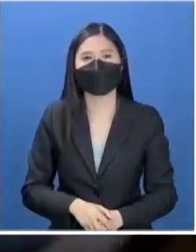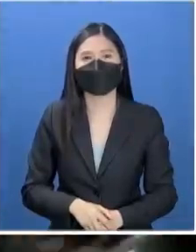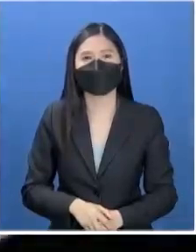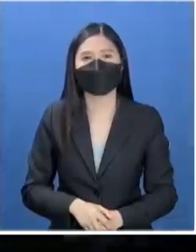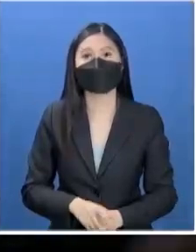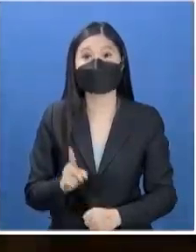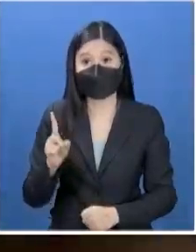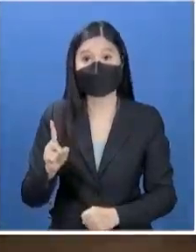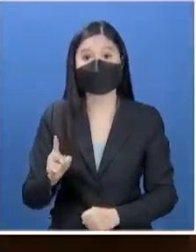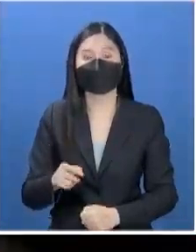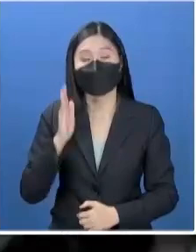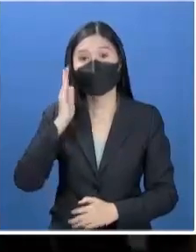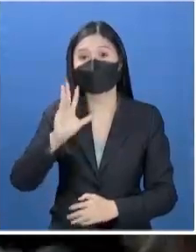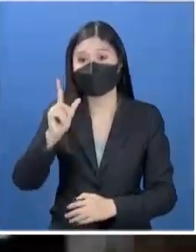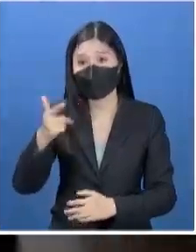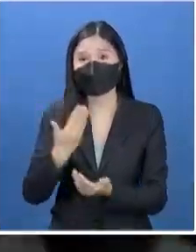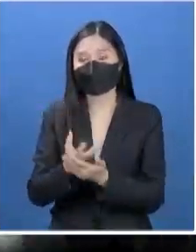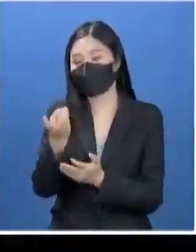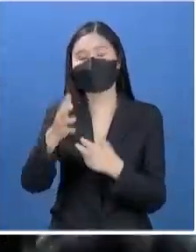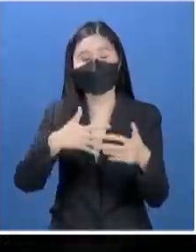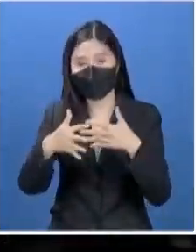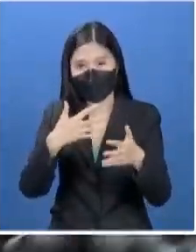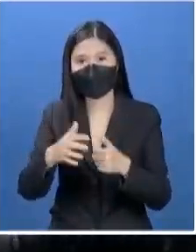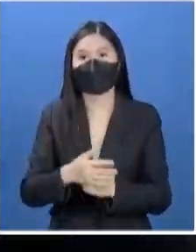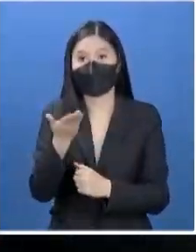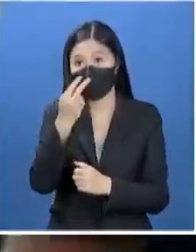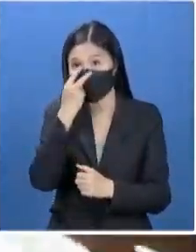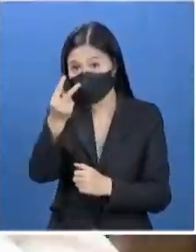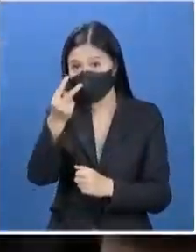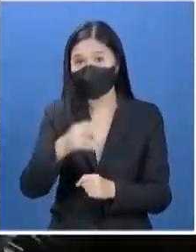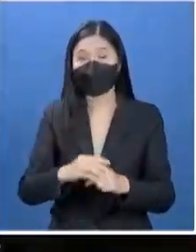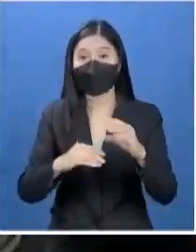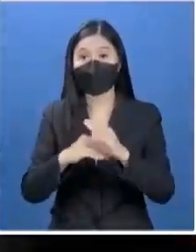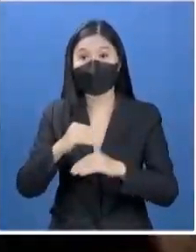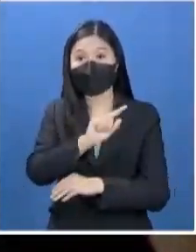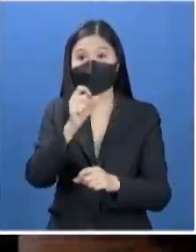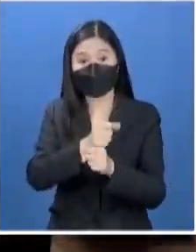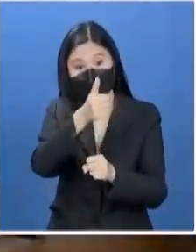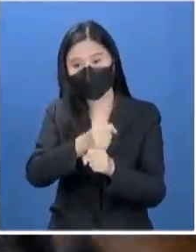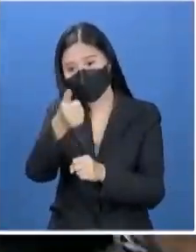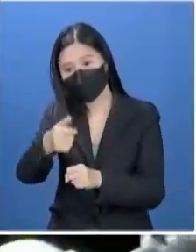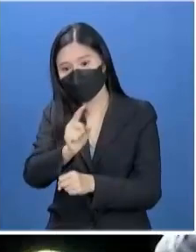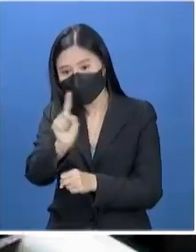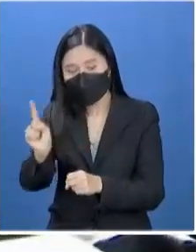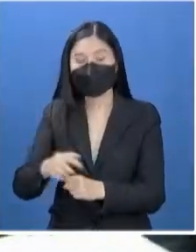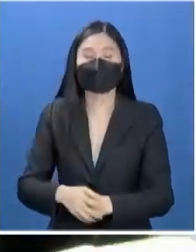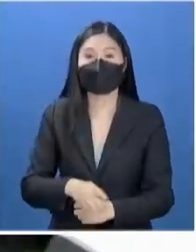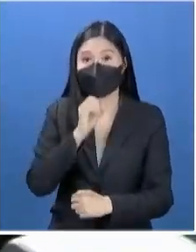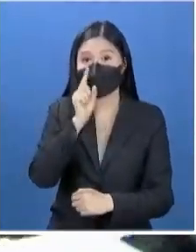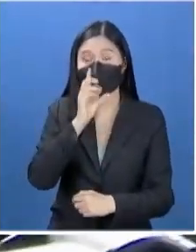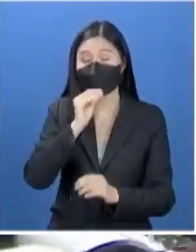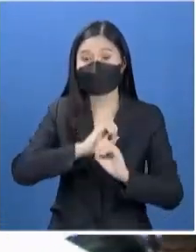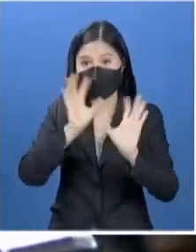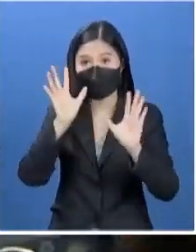อ้ยนี่ฮะท่านชัชชาติบอกว่างบน้อยไม่เป็นไรขอดูเรื่องว่าโครงการไหนทำได้ทำไม่ได้แล้วคุณชัชชาติเอง